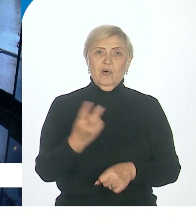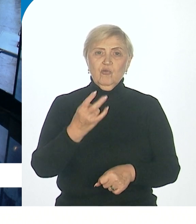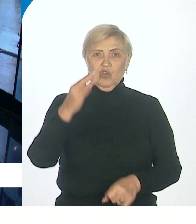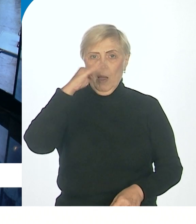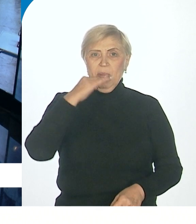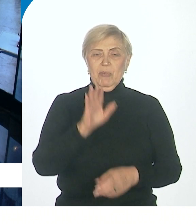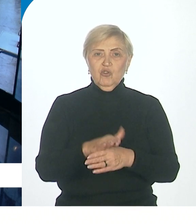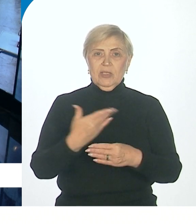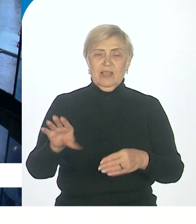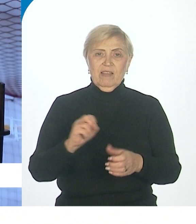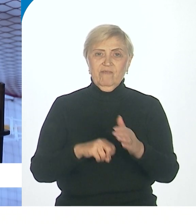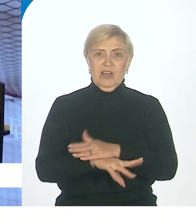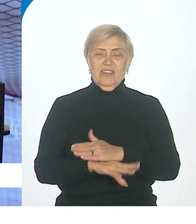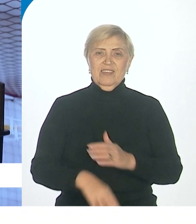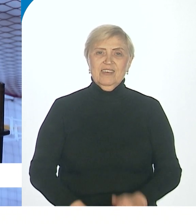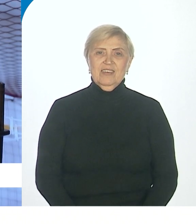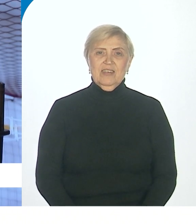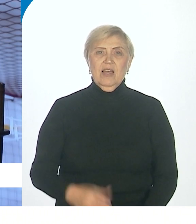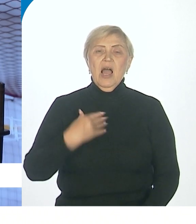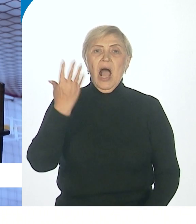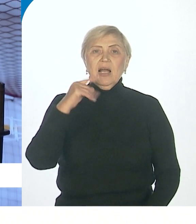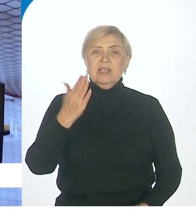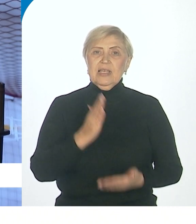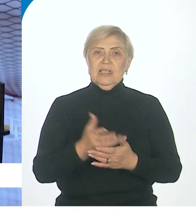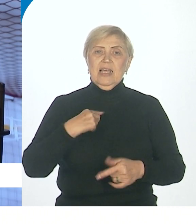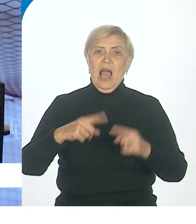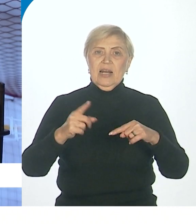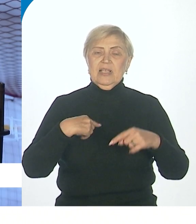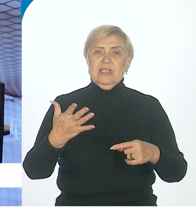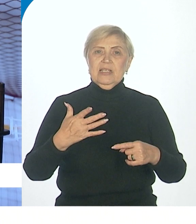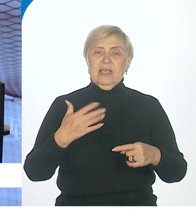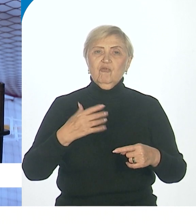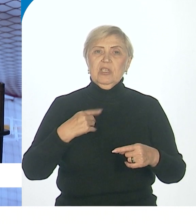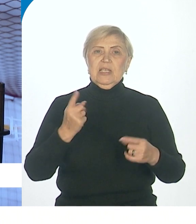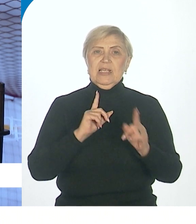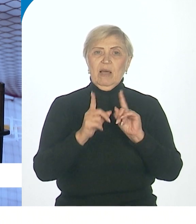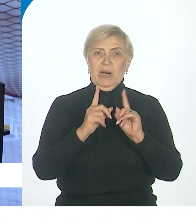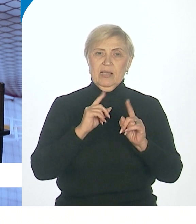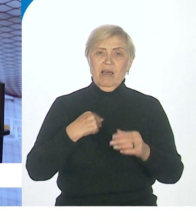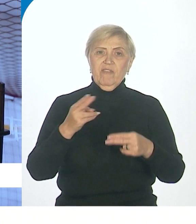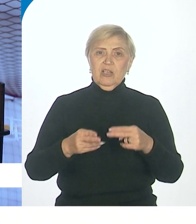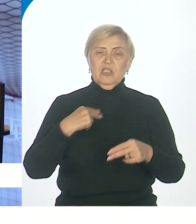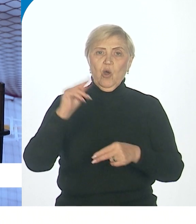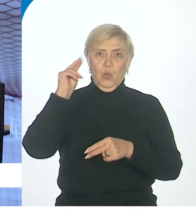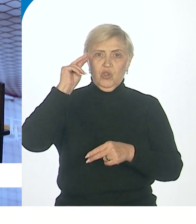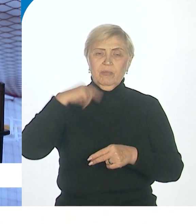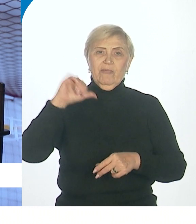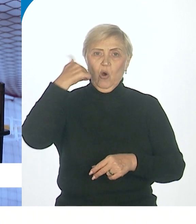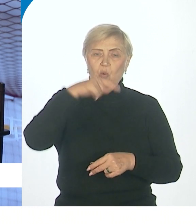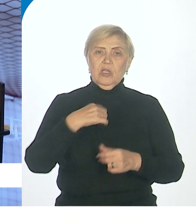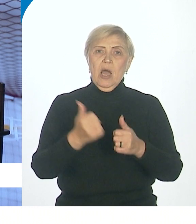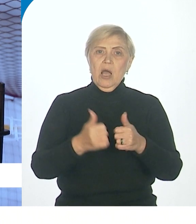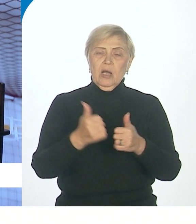у нас, когда приходят родительские собрания, мы объясняем, что у нас в конце учебного года каждая группа будет делать